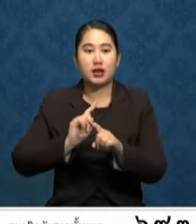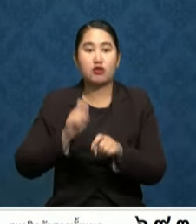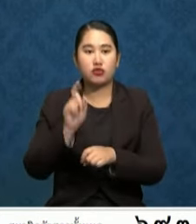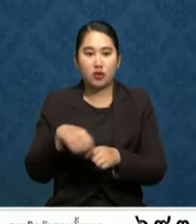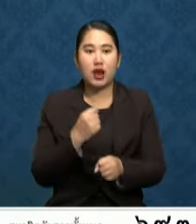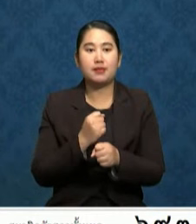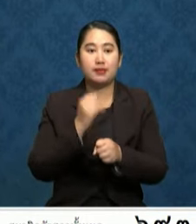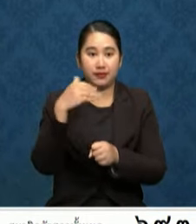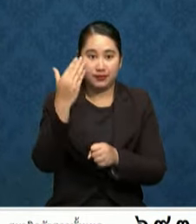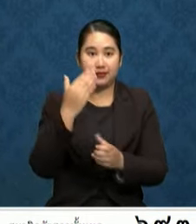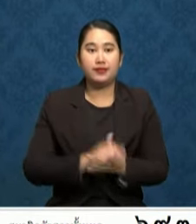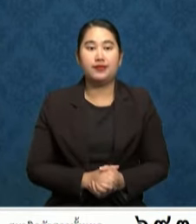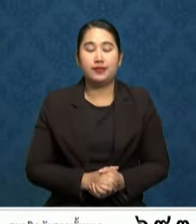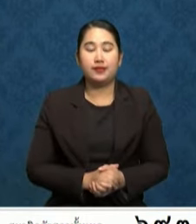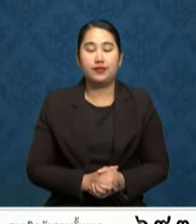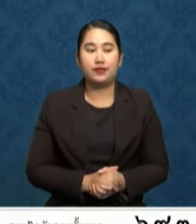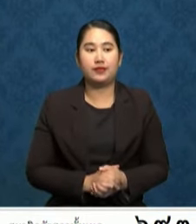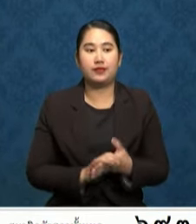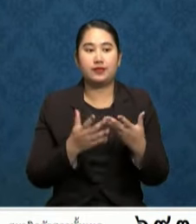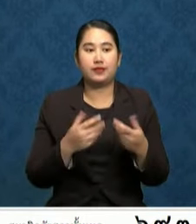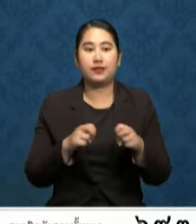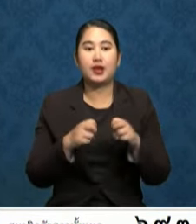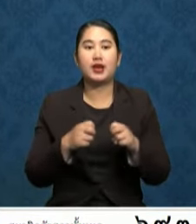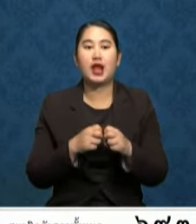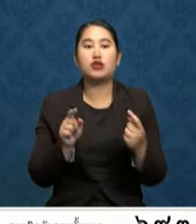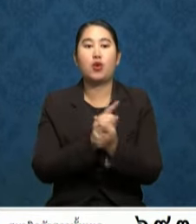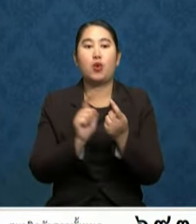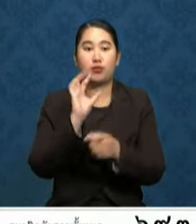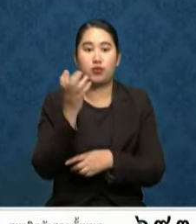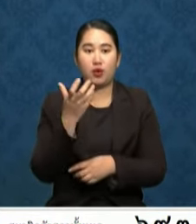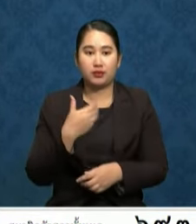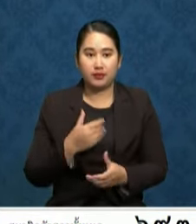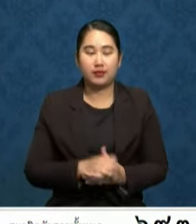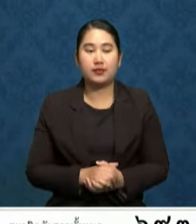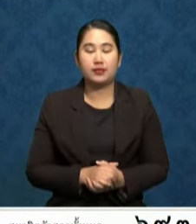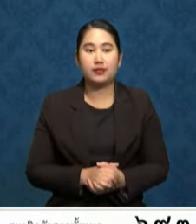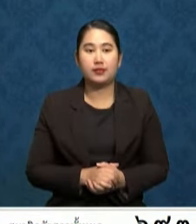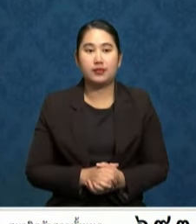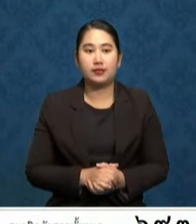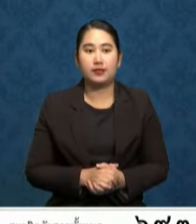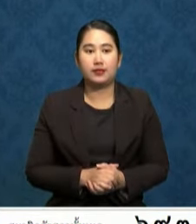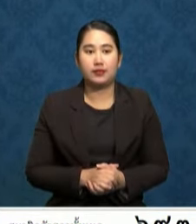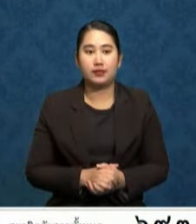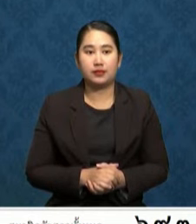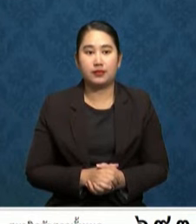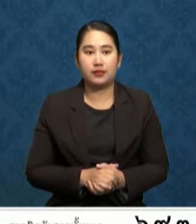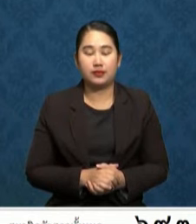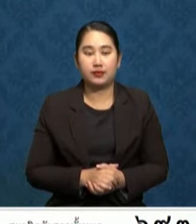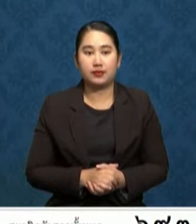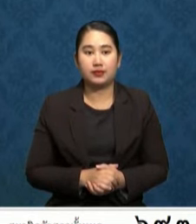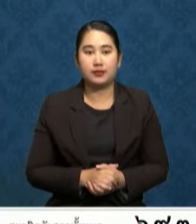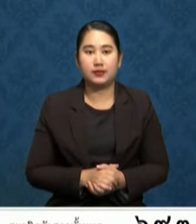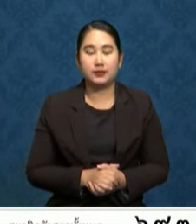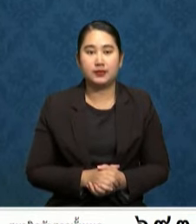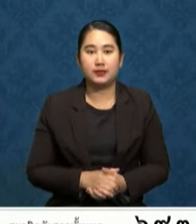สิ่งเหล่านี้ก็ยังไม่เกิดนะครับแล้วเราก็จะมีปัญหากับชาวโลกเป็นต้นนะครับเพราะฉะนั้นในเรื่องของเรื่อง